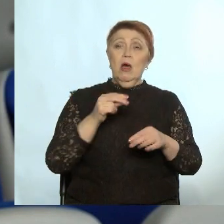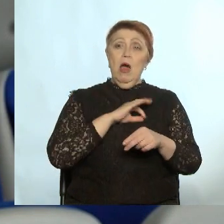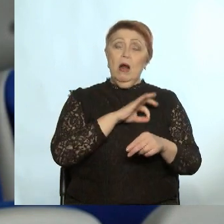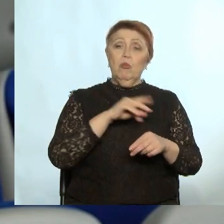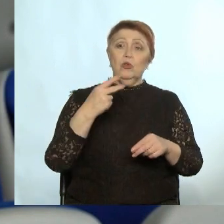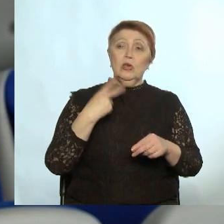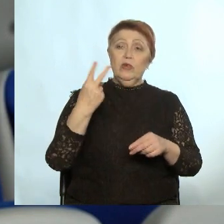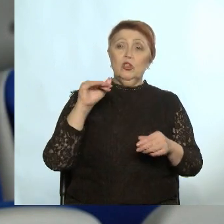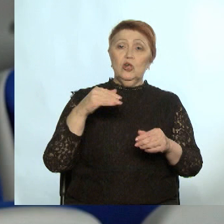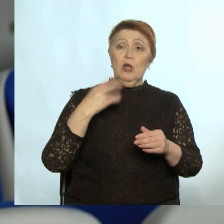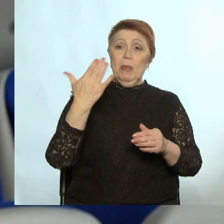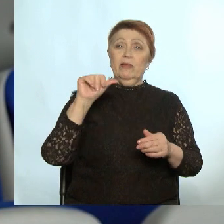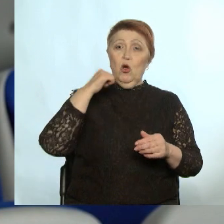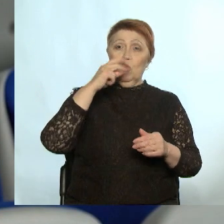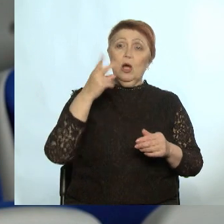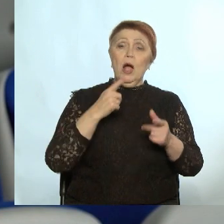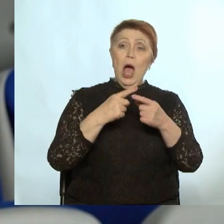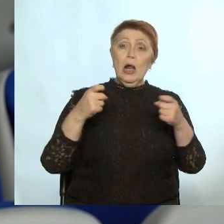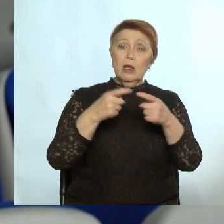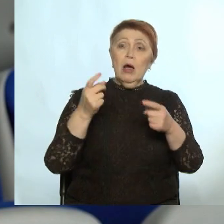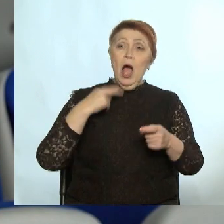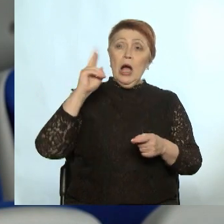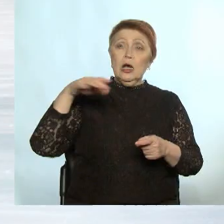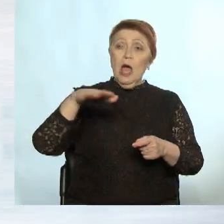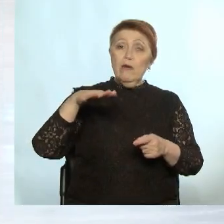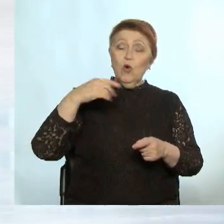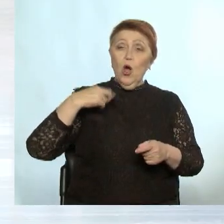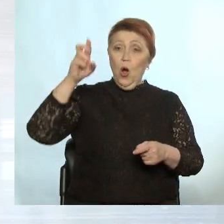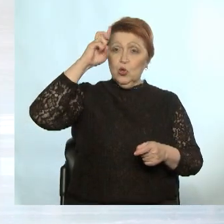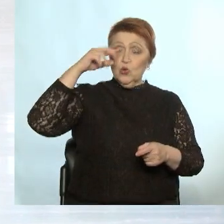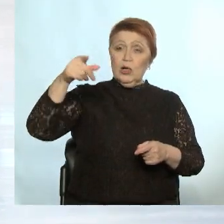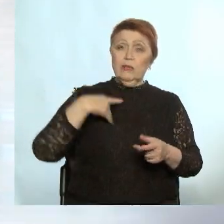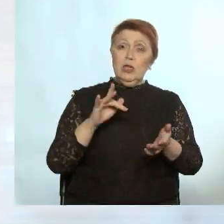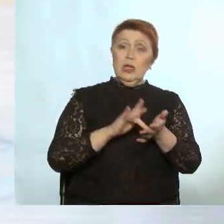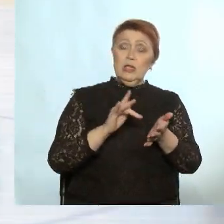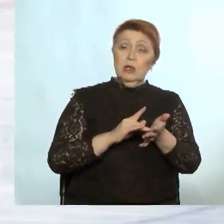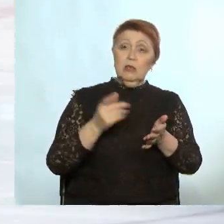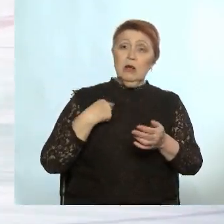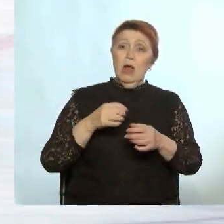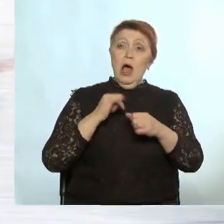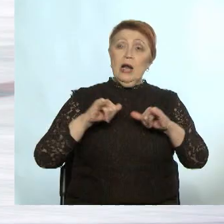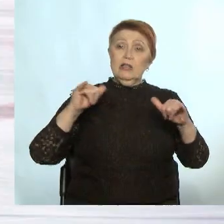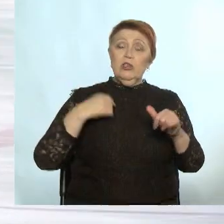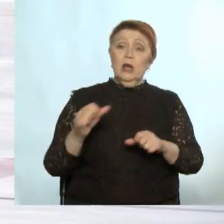Как организовался краевое государственное учреждение Хабаровский краевой центр развития хоккея «Амур».